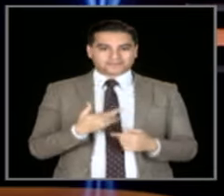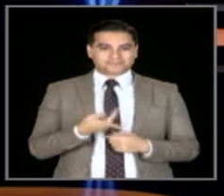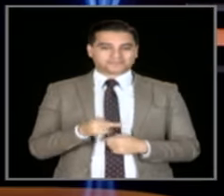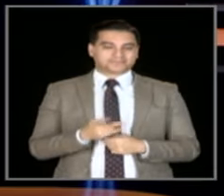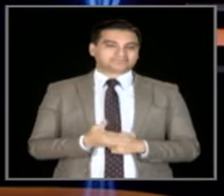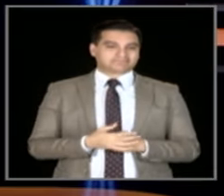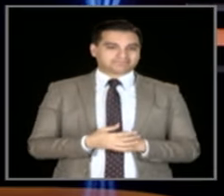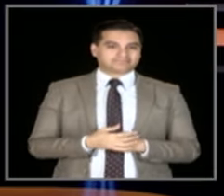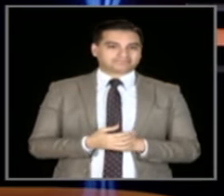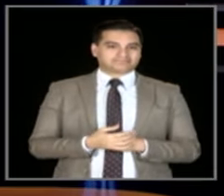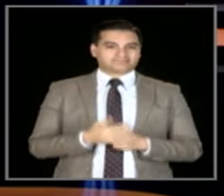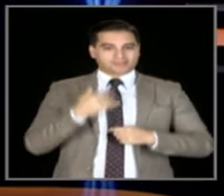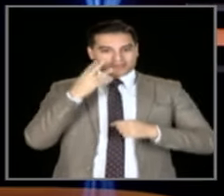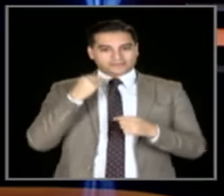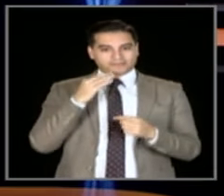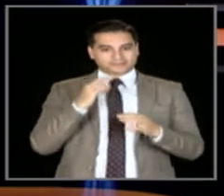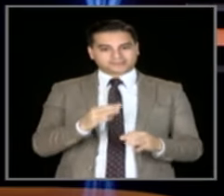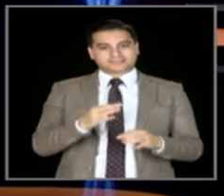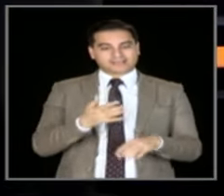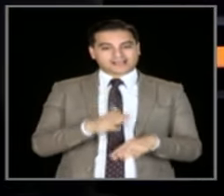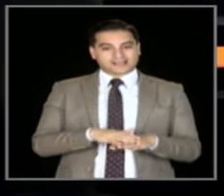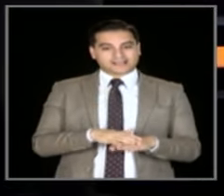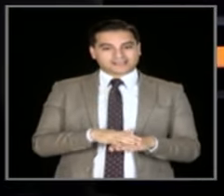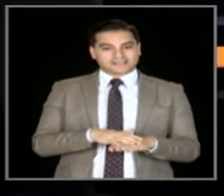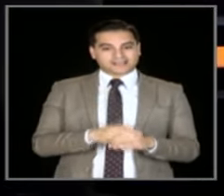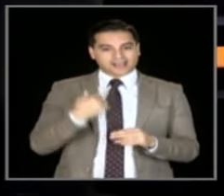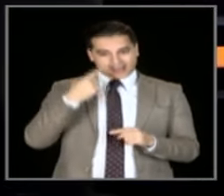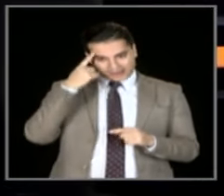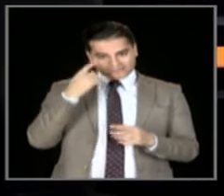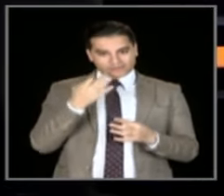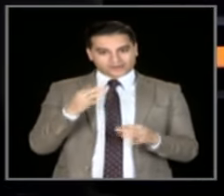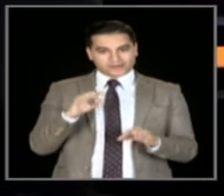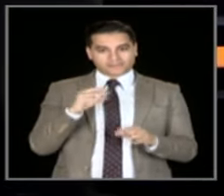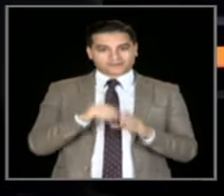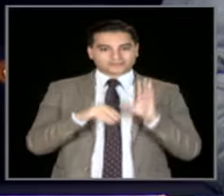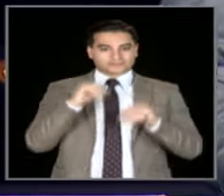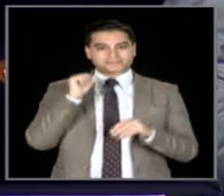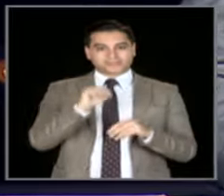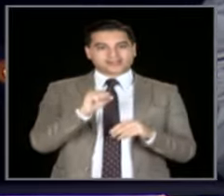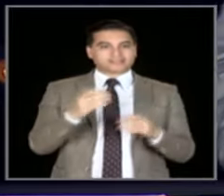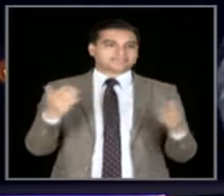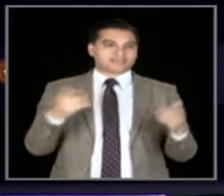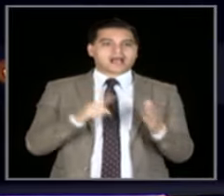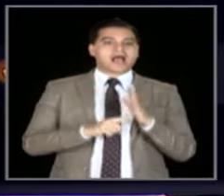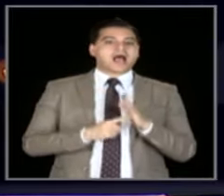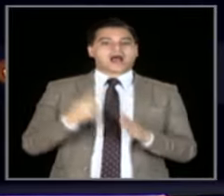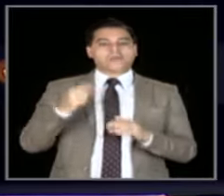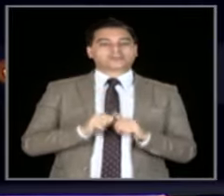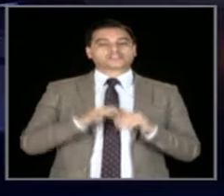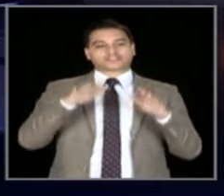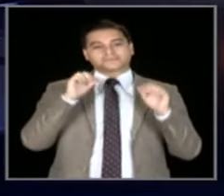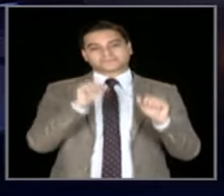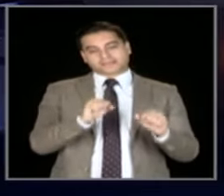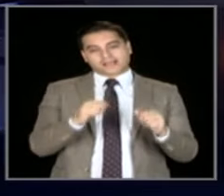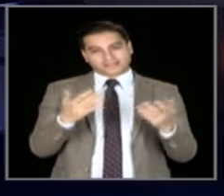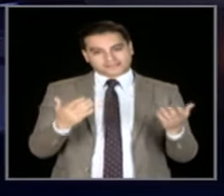بس. يعني انبسطت جدا. أنا عارف الثمان دواوين التانيين. بجد؟ والله العظيم. مع ان ده اول ديوان يتنشر ليه